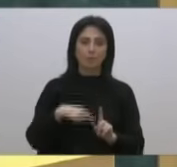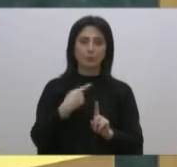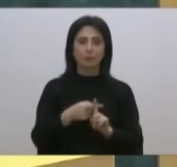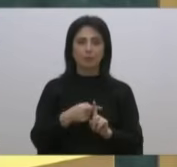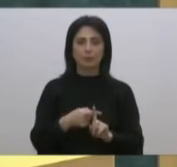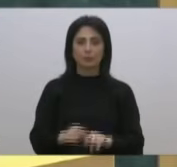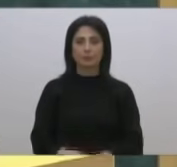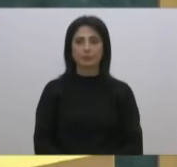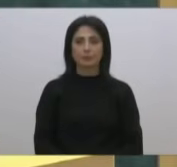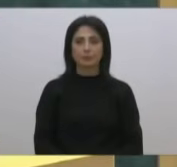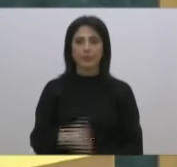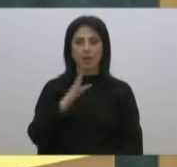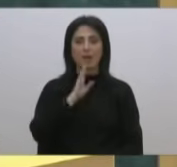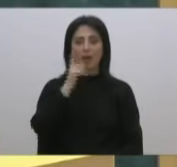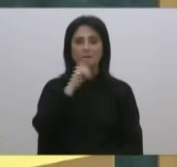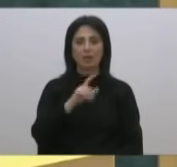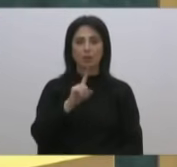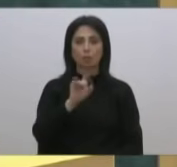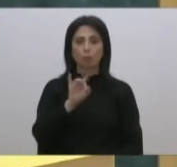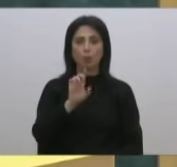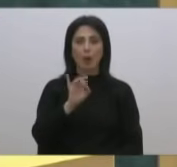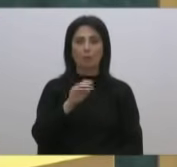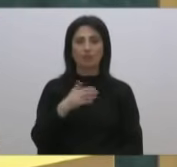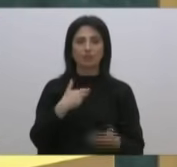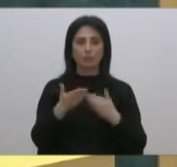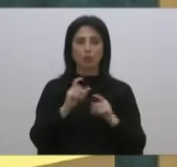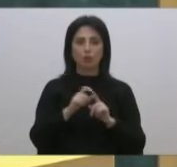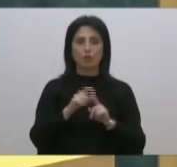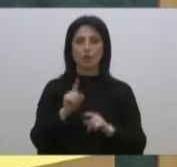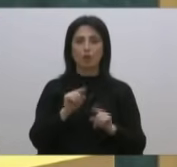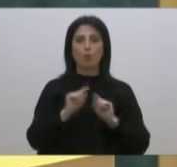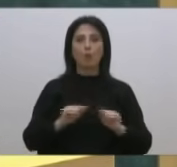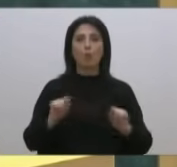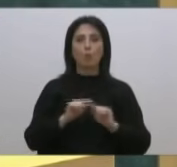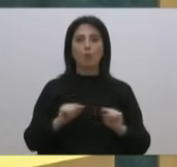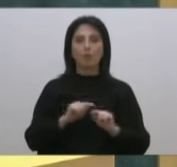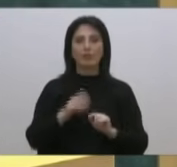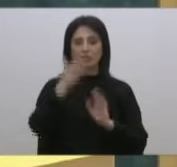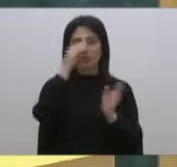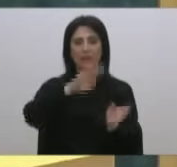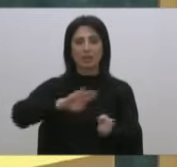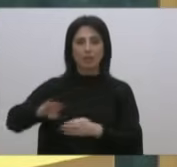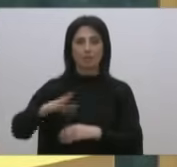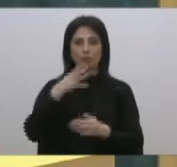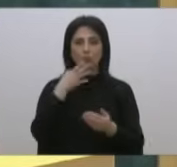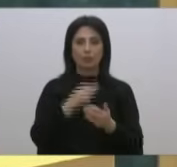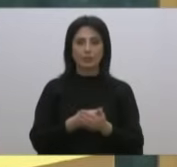Emateba, Kabatoni Salome Zurabishvilis Mozodeba, Rom opozițiam, Daivic,